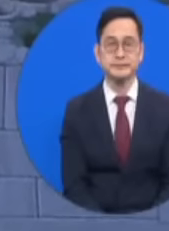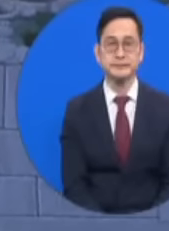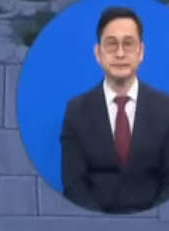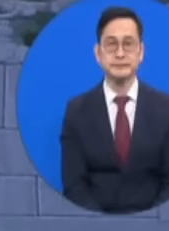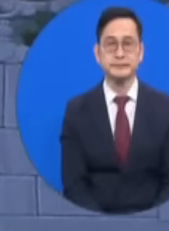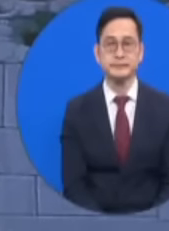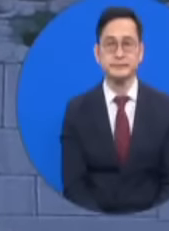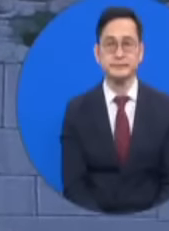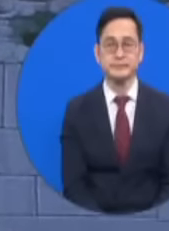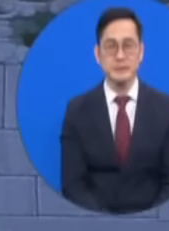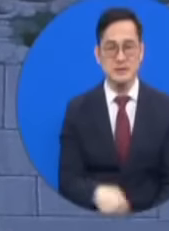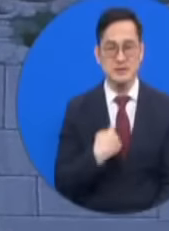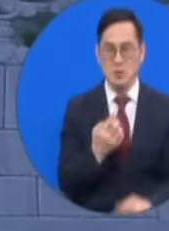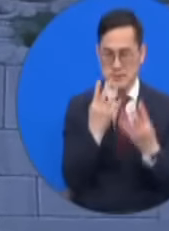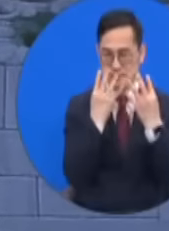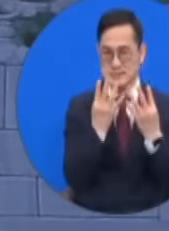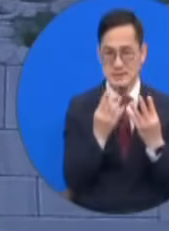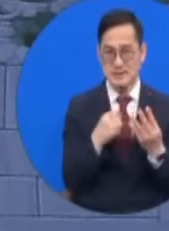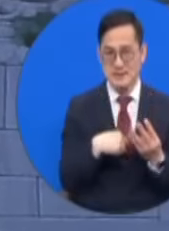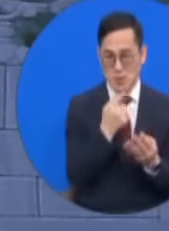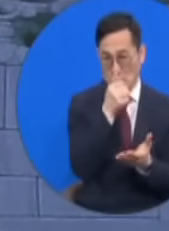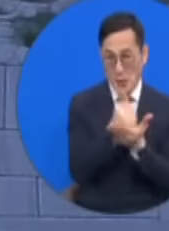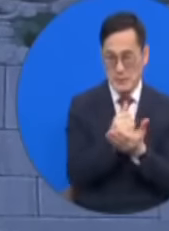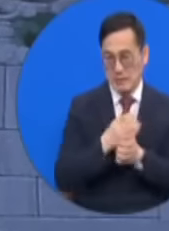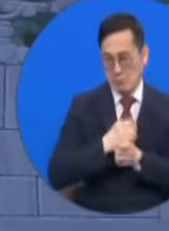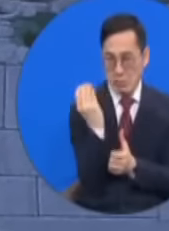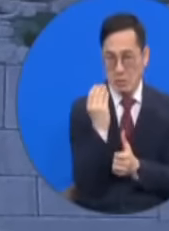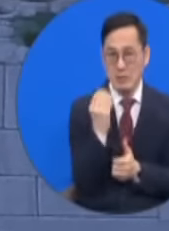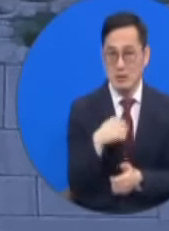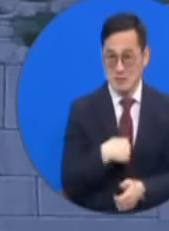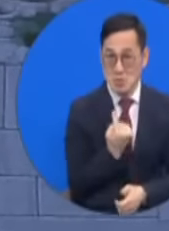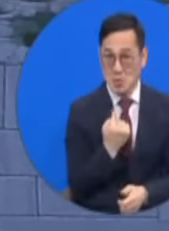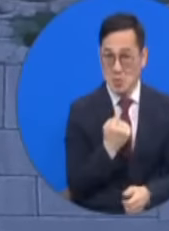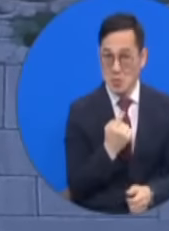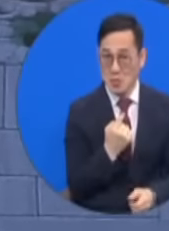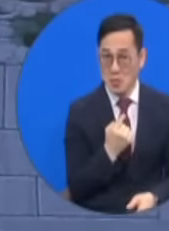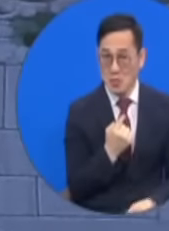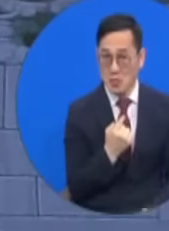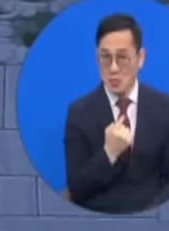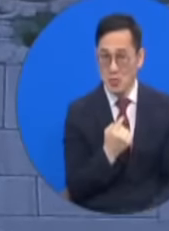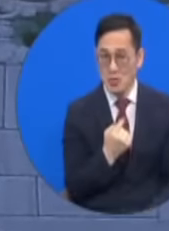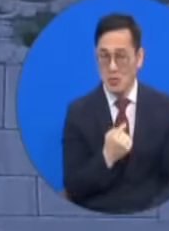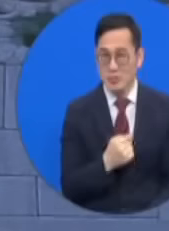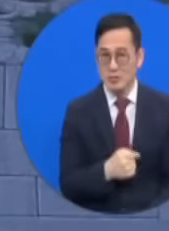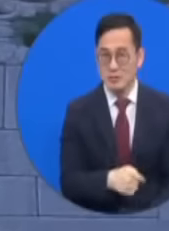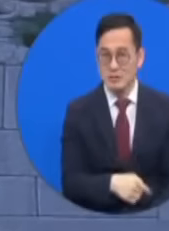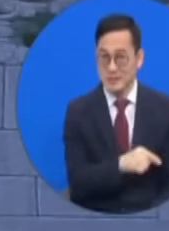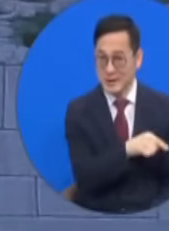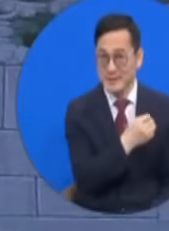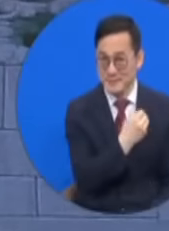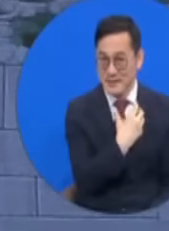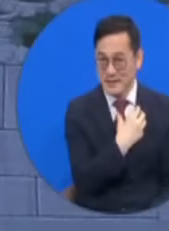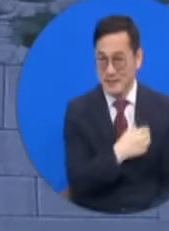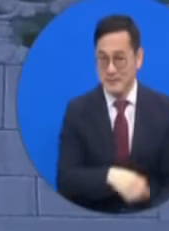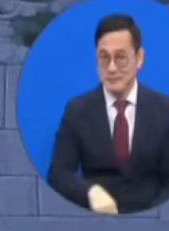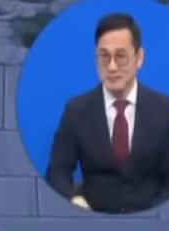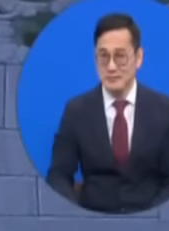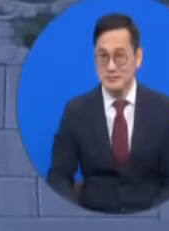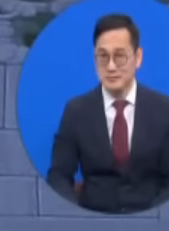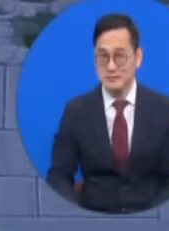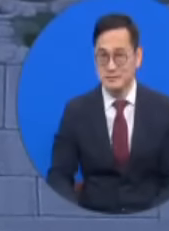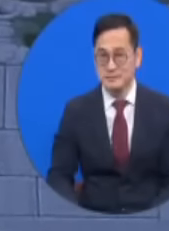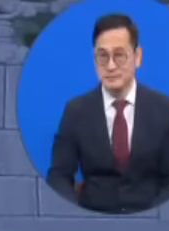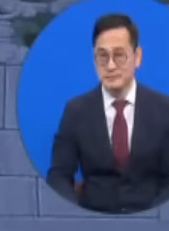사면 스스로 사면 뭐 이런 얘기 이재명 대표는 투표용지가 옐로 카드다라는 정권 심판론